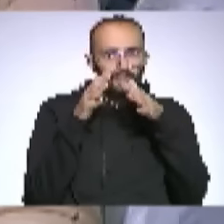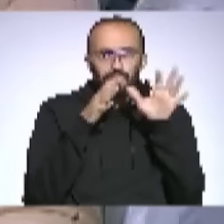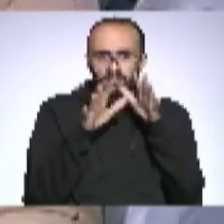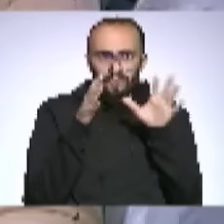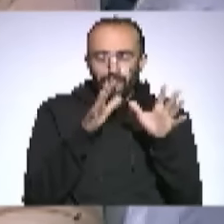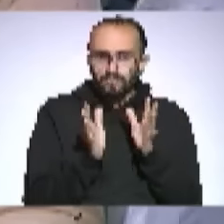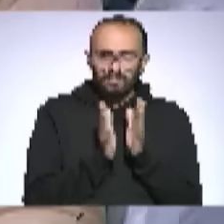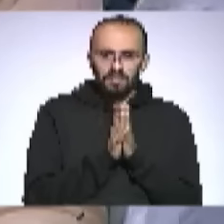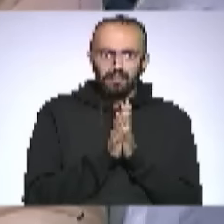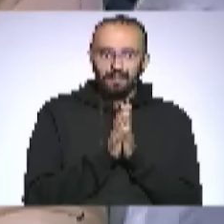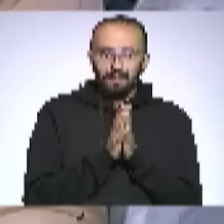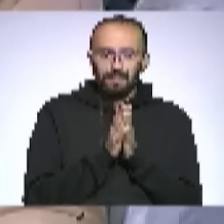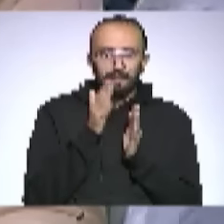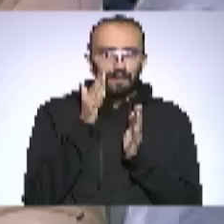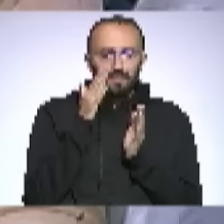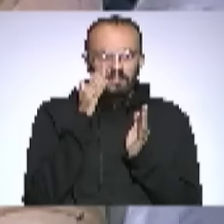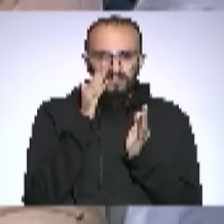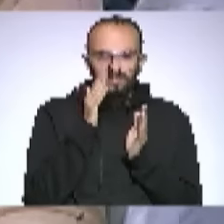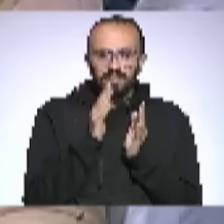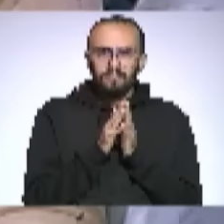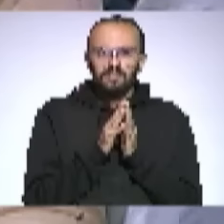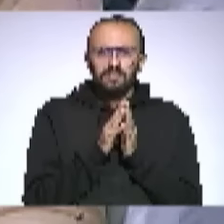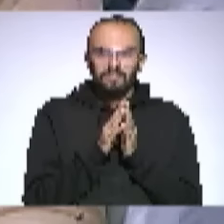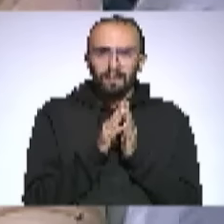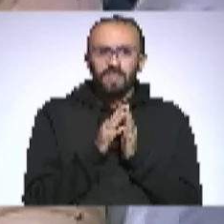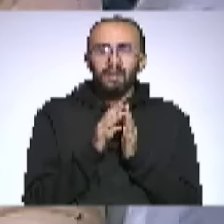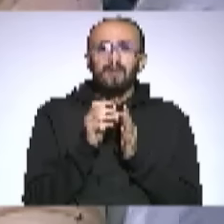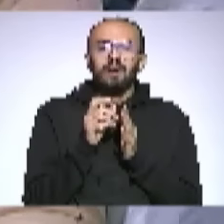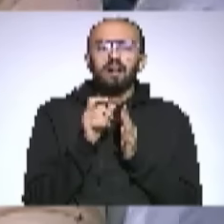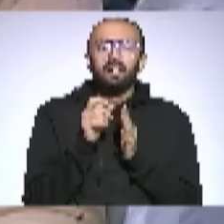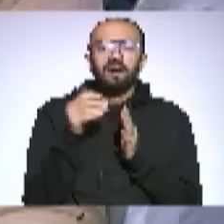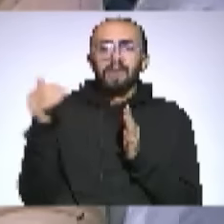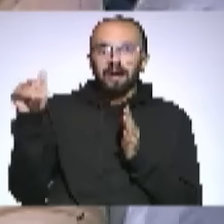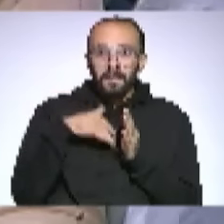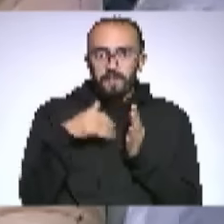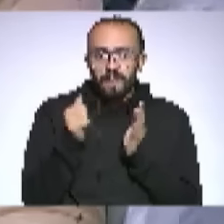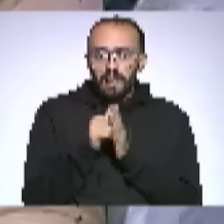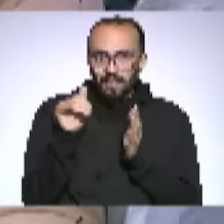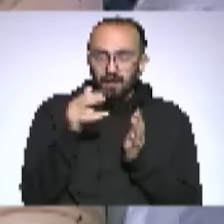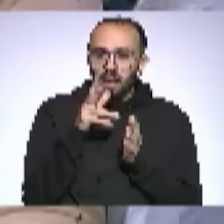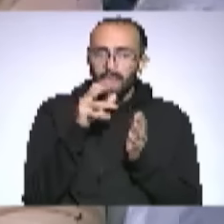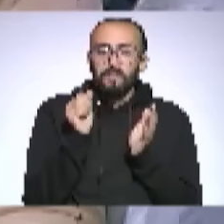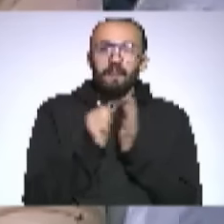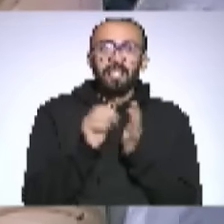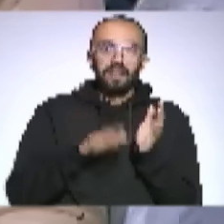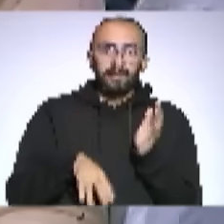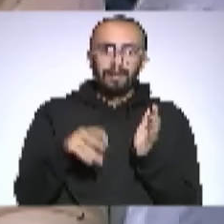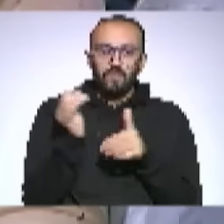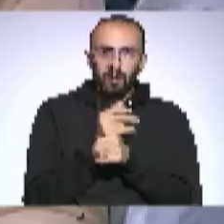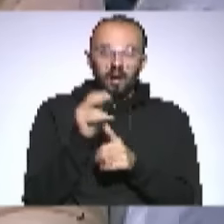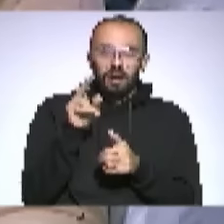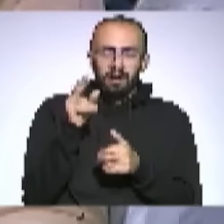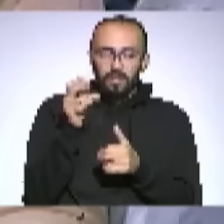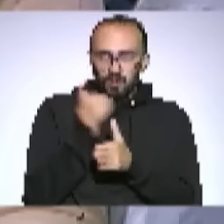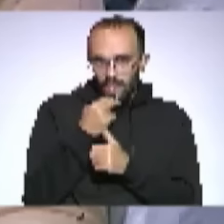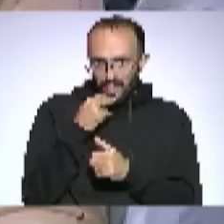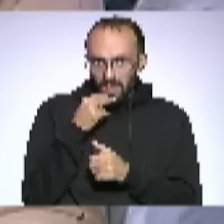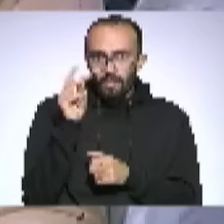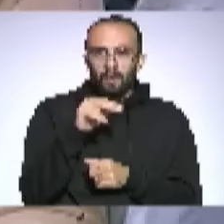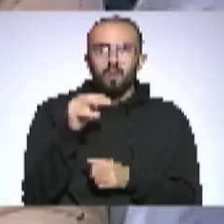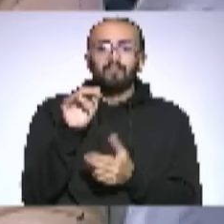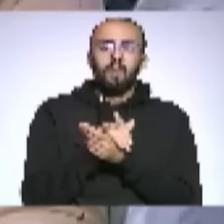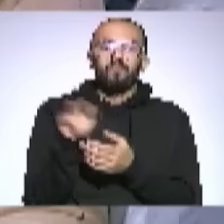يحدث بالبيت حدث في مره انه قتل بيت ومعه صديق له وشربه خمور ا وقال انه